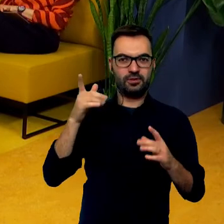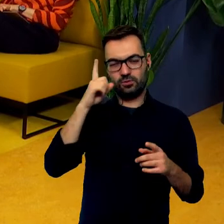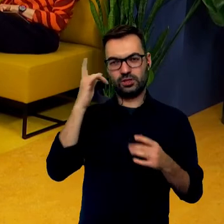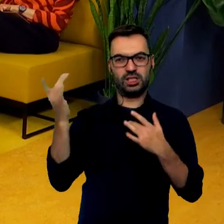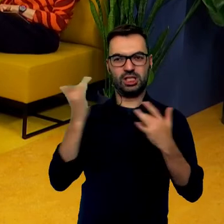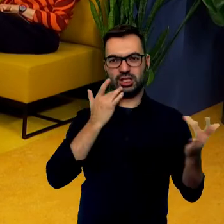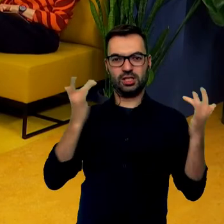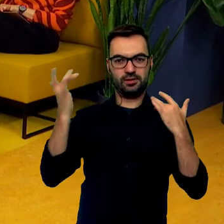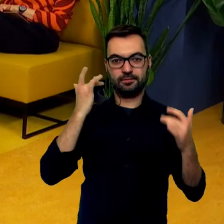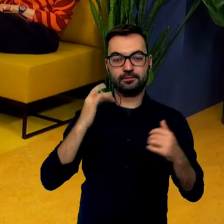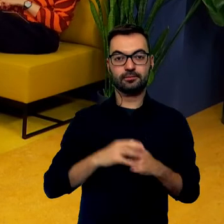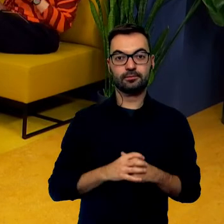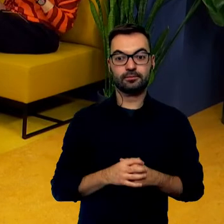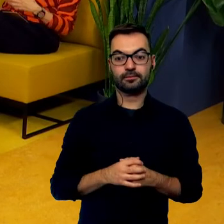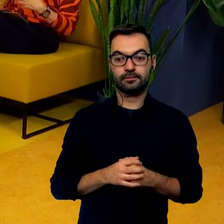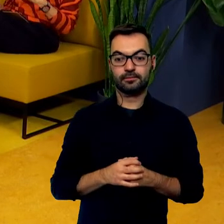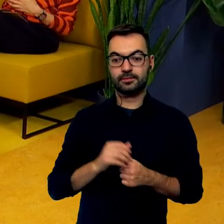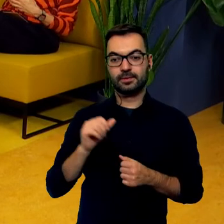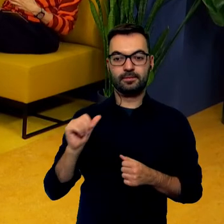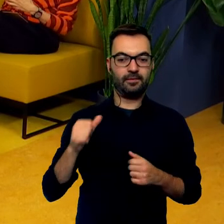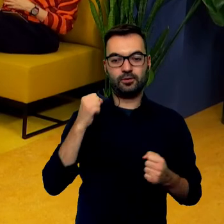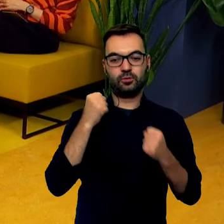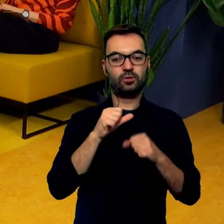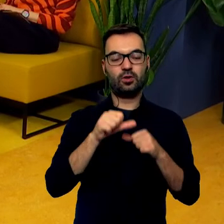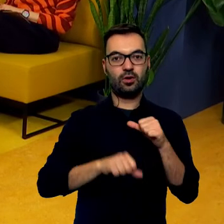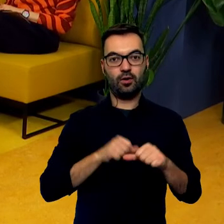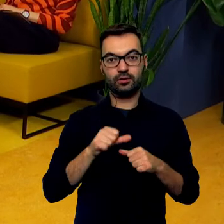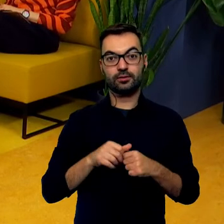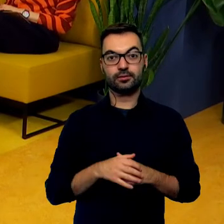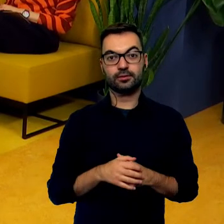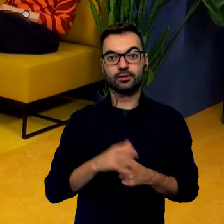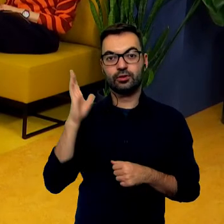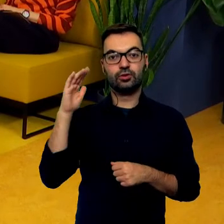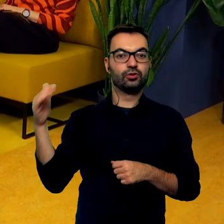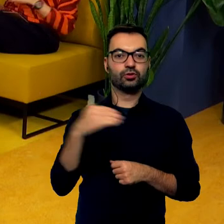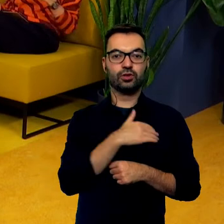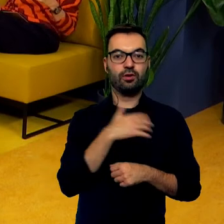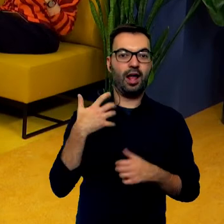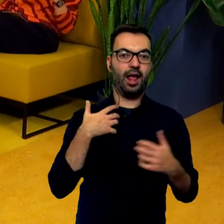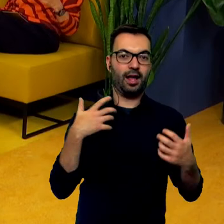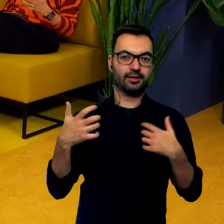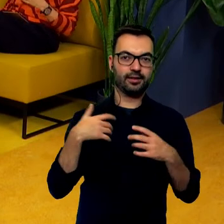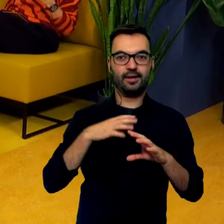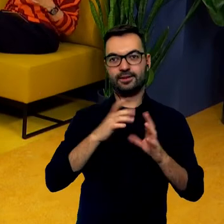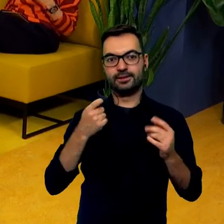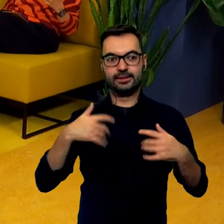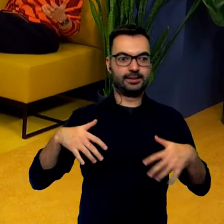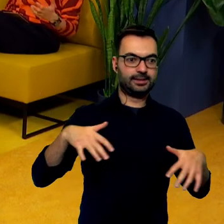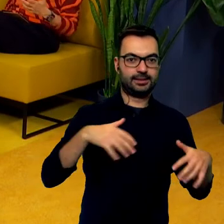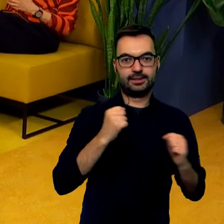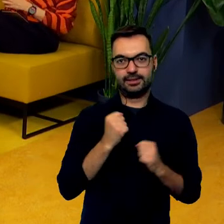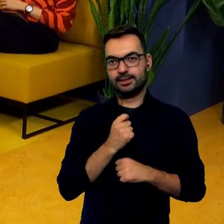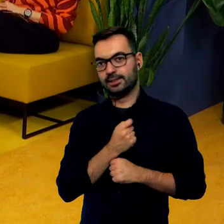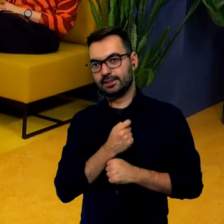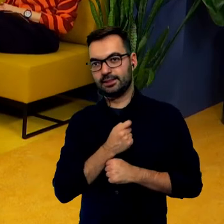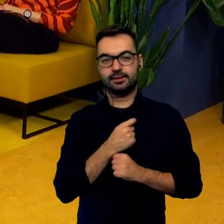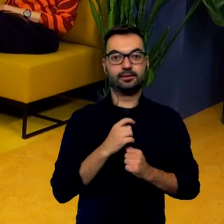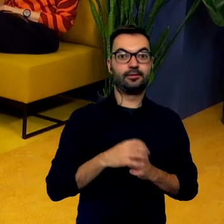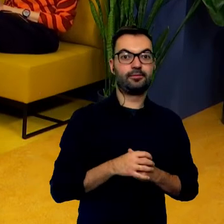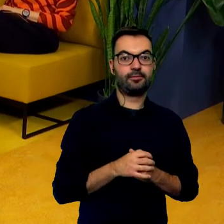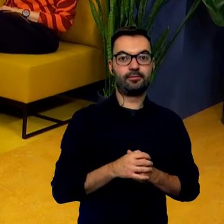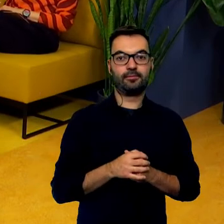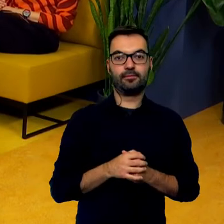taką przy tym pierwszym trudnym roku szkoły aktorskiej, gdzie wszyscy są trochę zestresowani albo bardzo